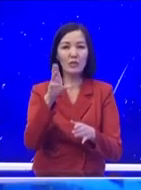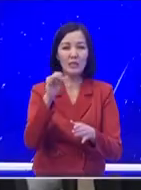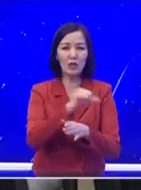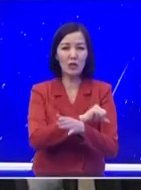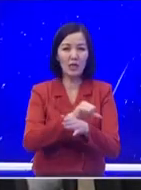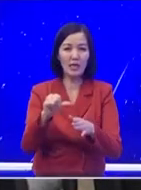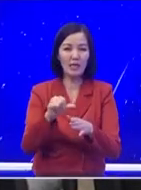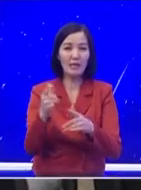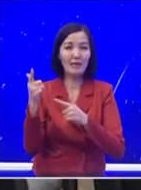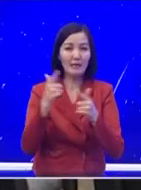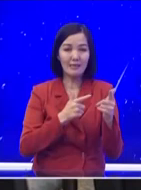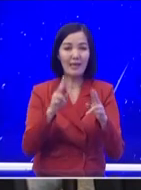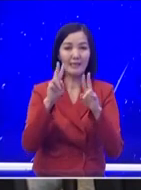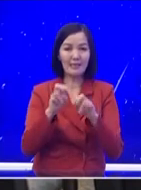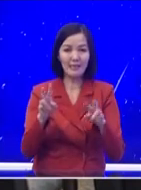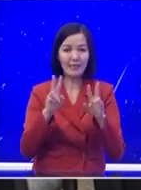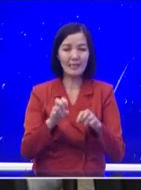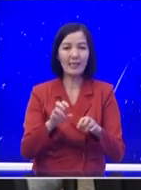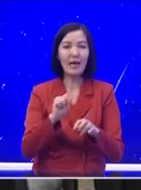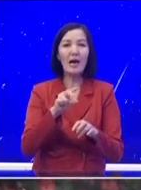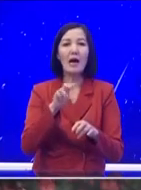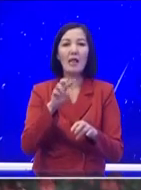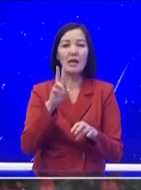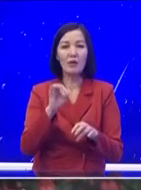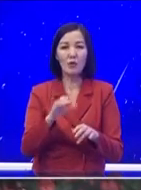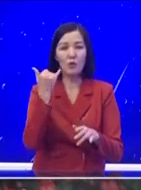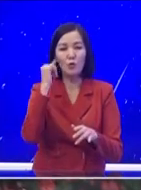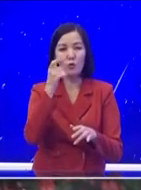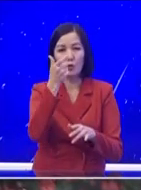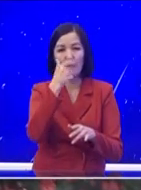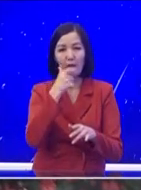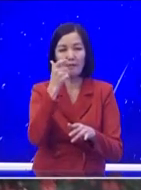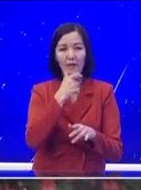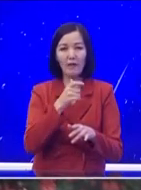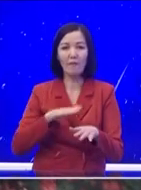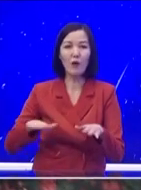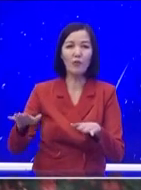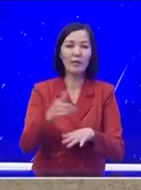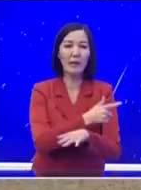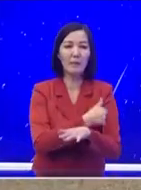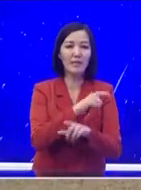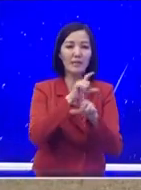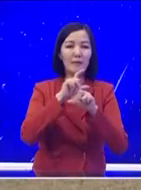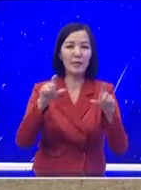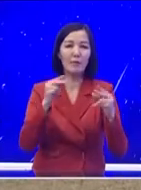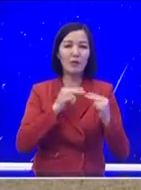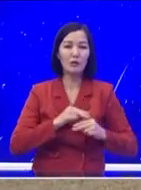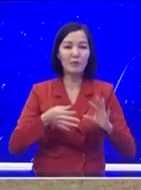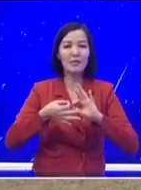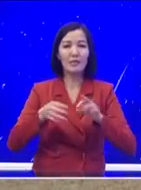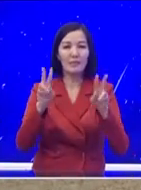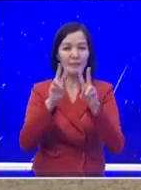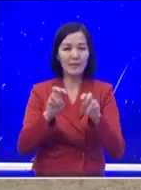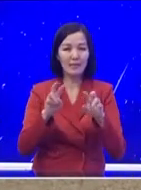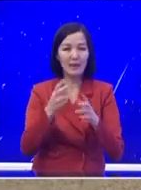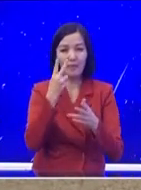шекара бекетіндегі дайындықты тексерді. Яғни Алакөл, Ұйғыр және Панфилов аудандағы медициналық мекемелердің